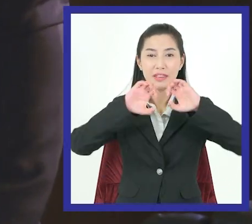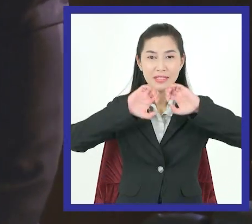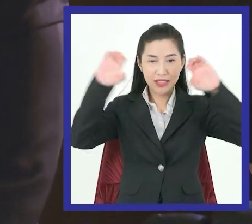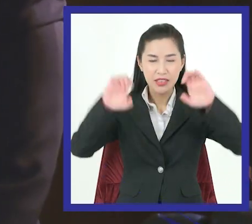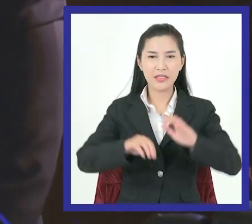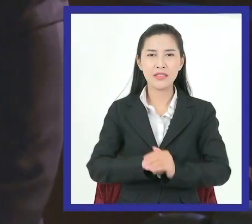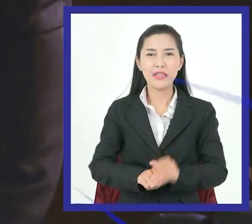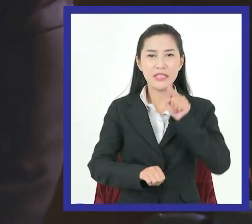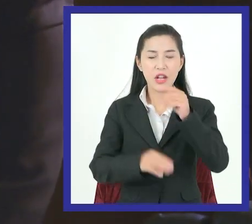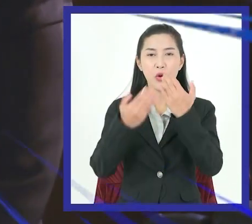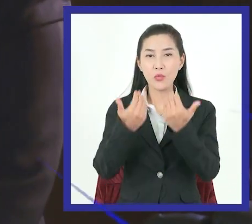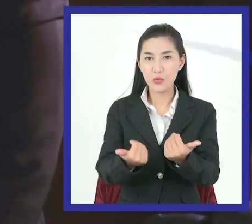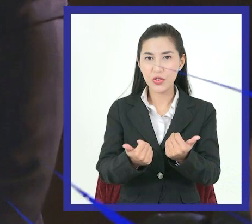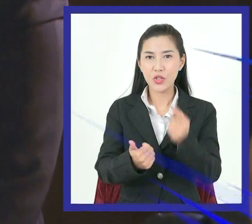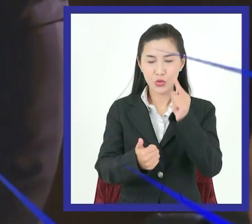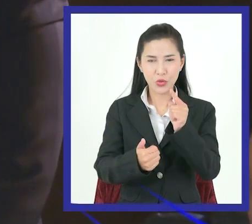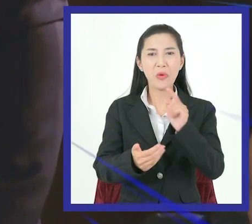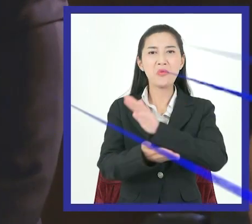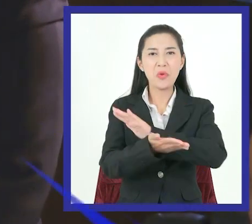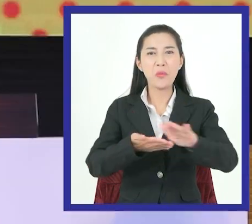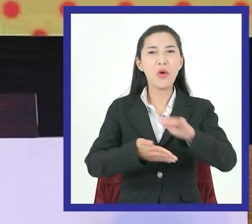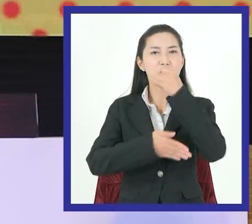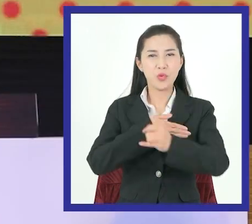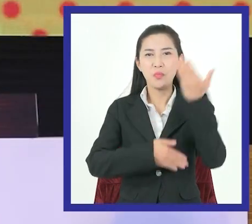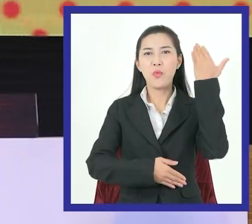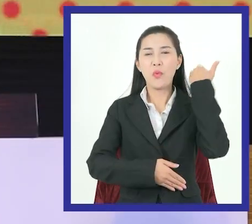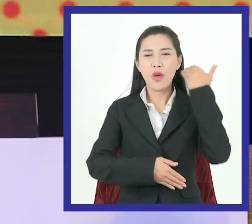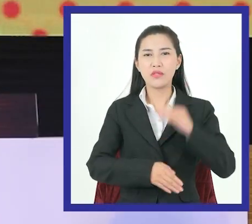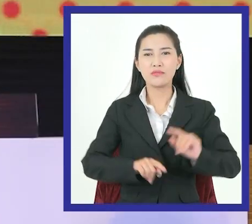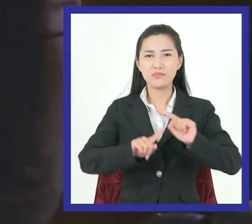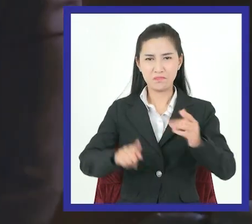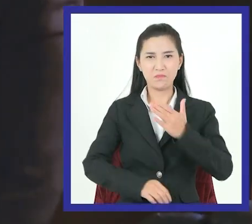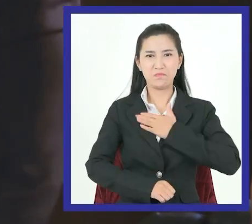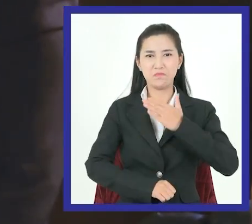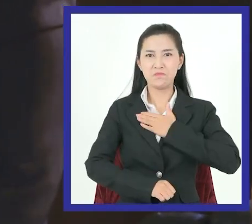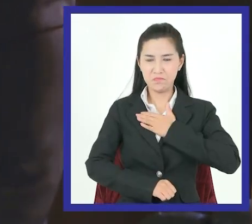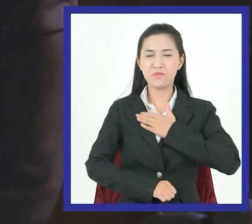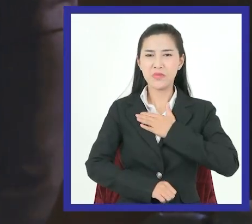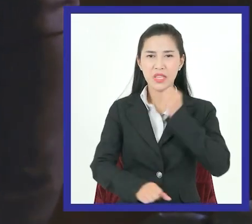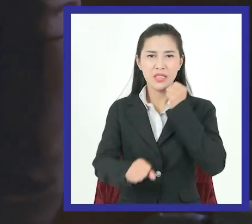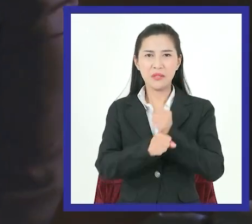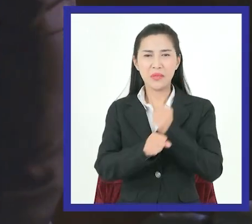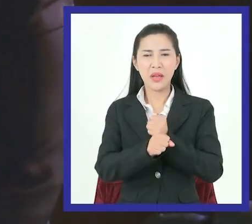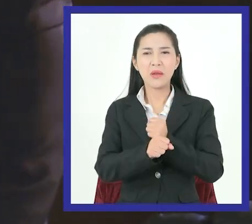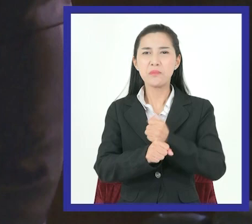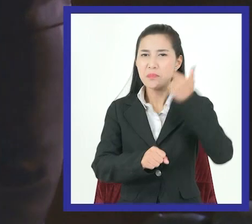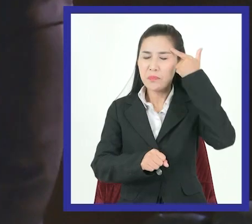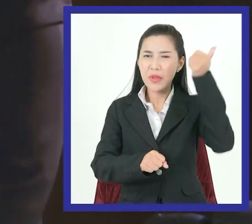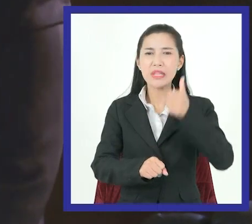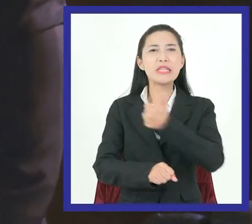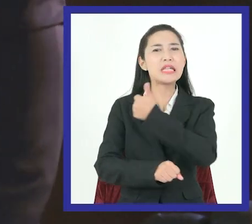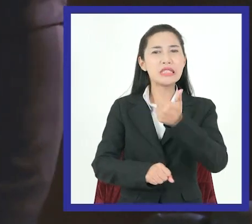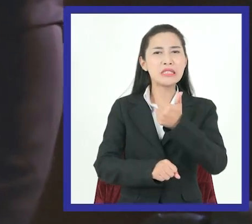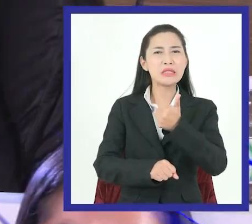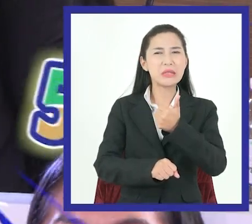นะครับว่าสั่งงานวันนี้ต้องเสร็จตั้งแต่เมื่อวานสำหรับผมแล้วนะครับไม่ใช่แค่ทำงานเร็วอย่างเดียวนะครับผมอย่างอื่นผม